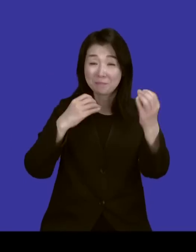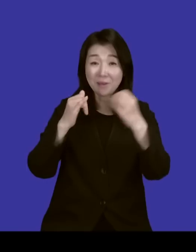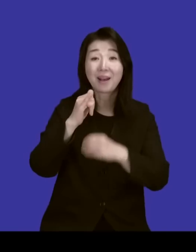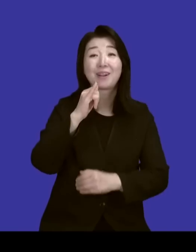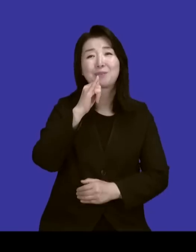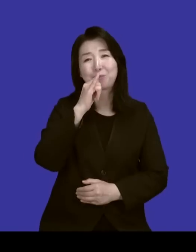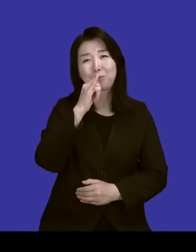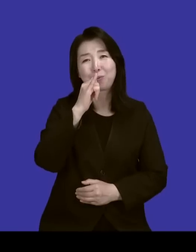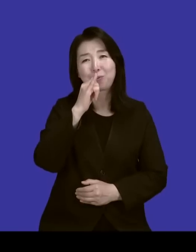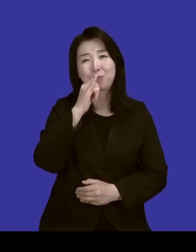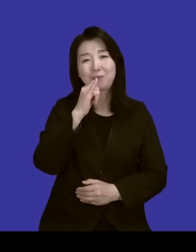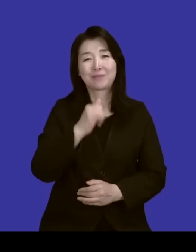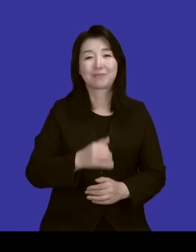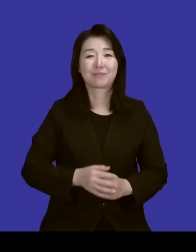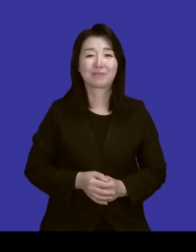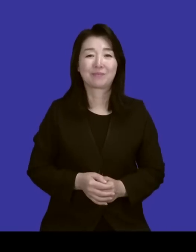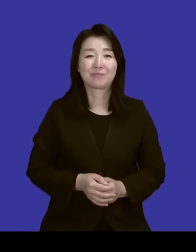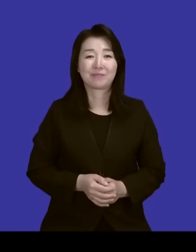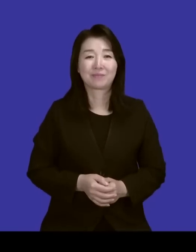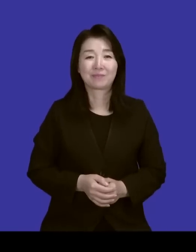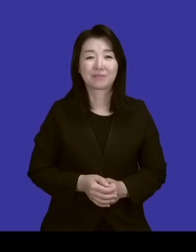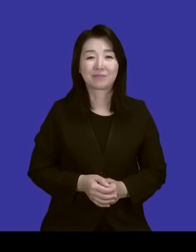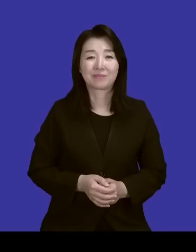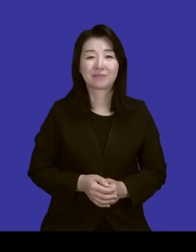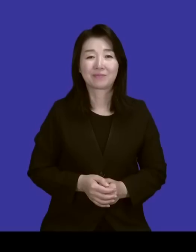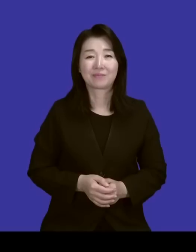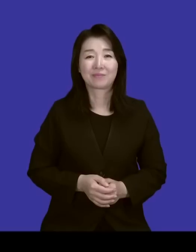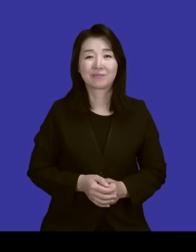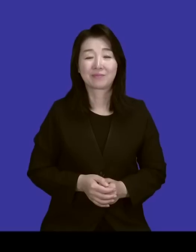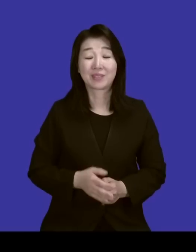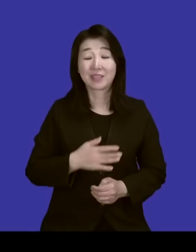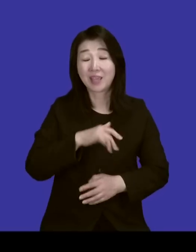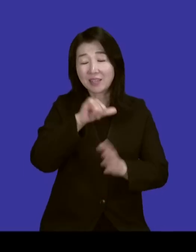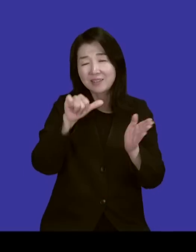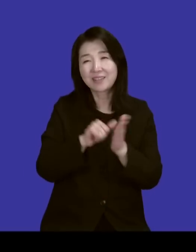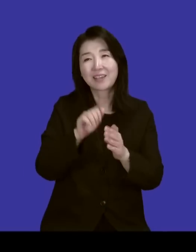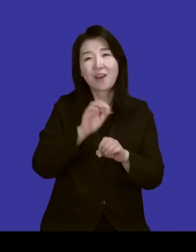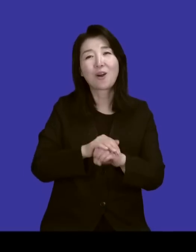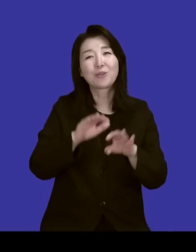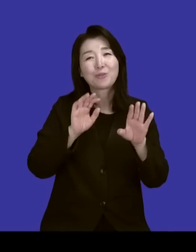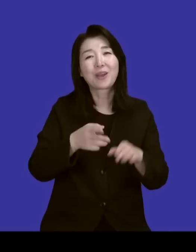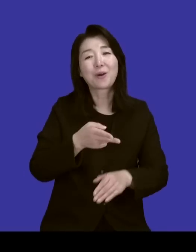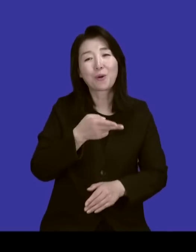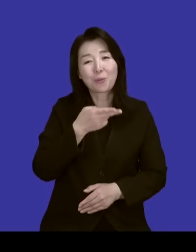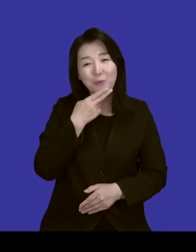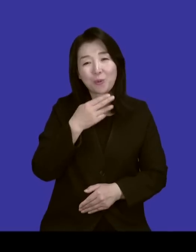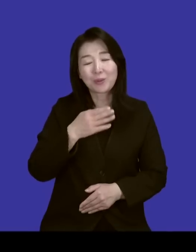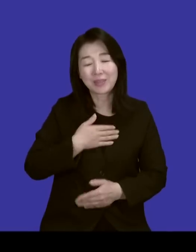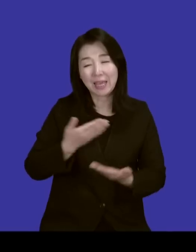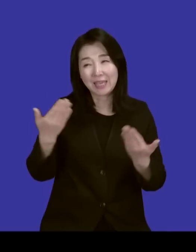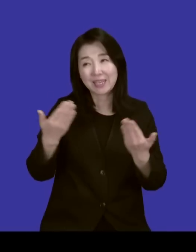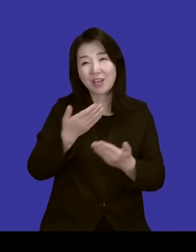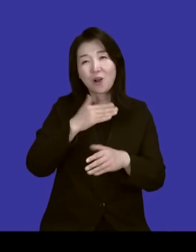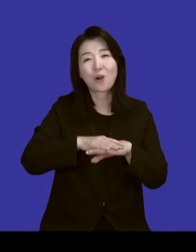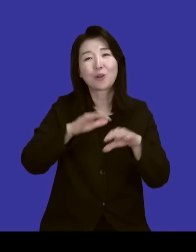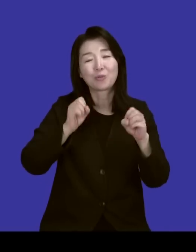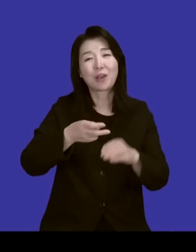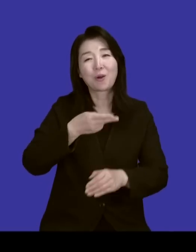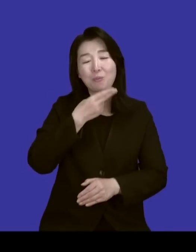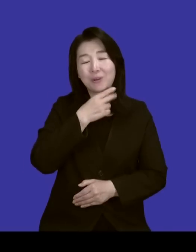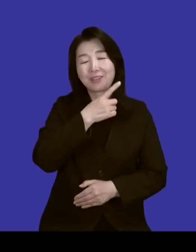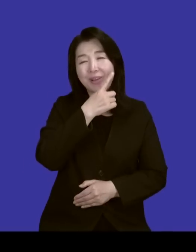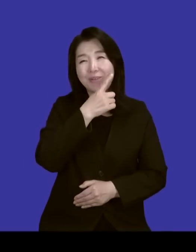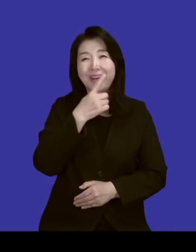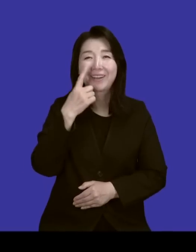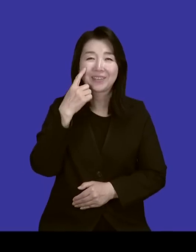사람이 너무 많은 거예요. 그래서 내 인생이 헛되지 않았고 내 사역이 헛되지 않았구나를 확인할 수